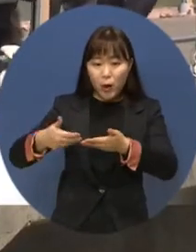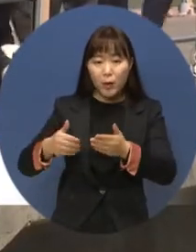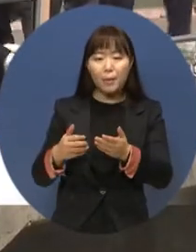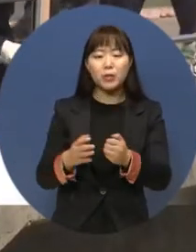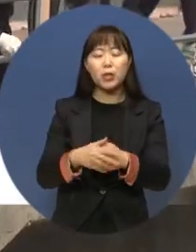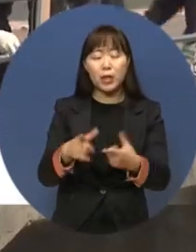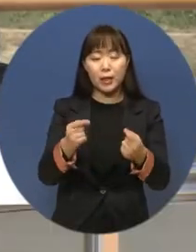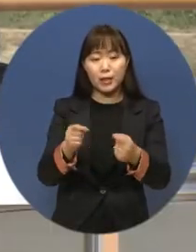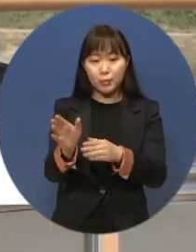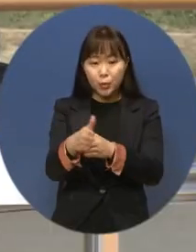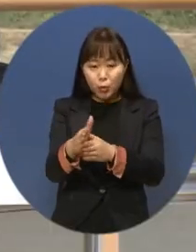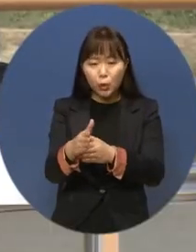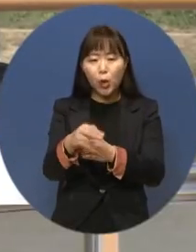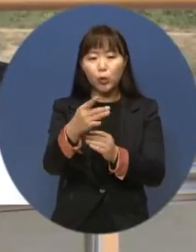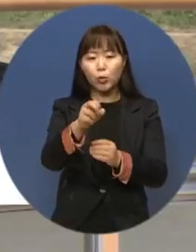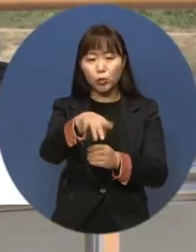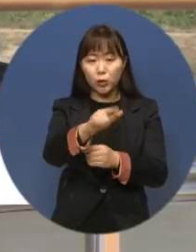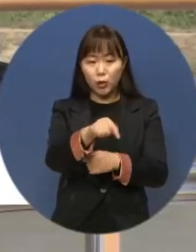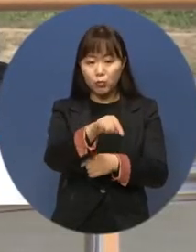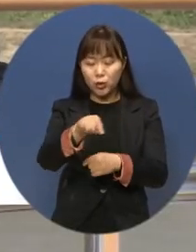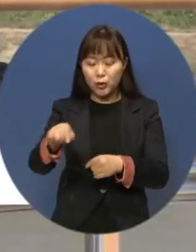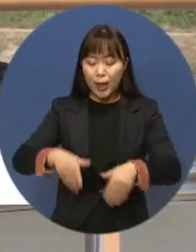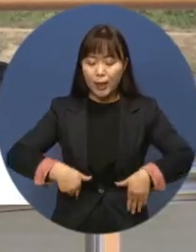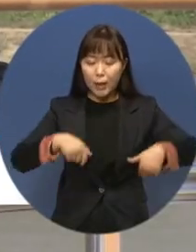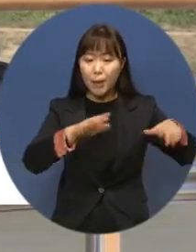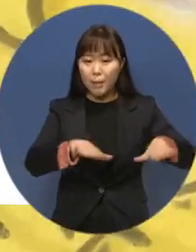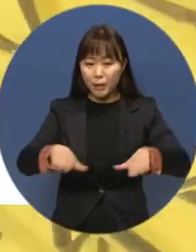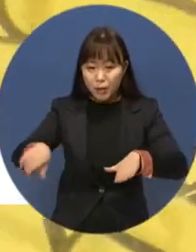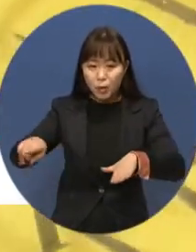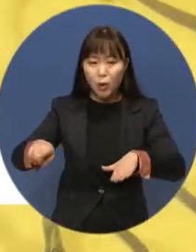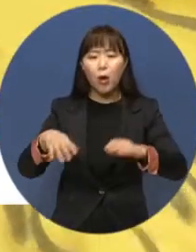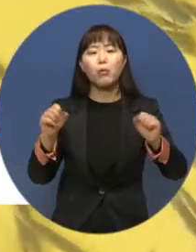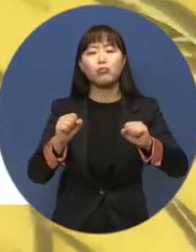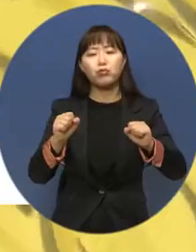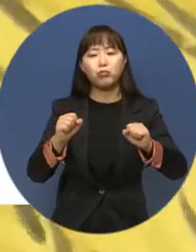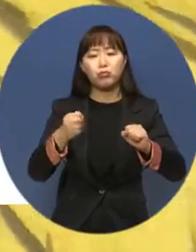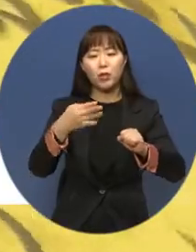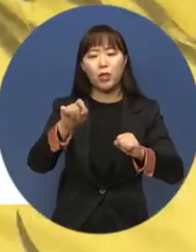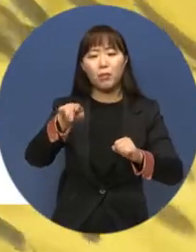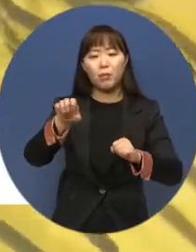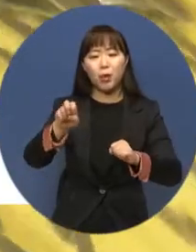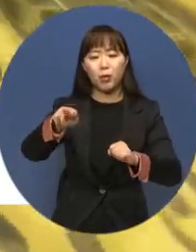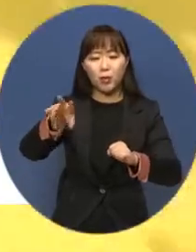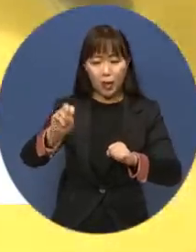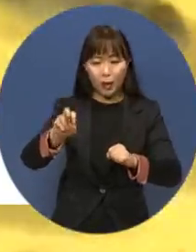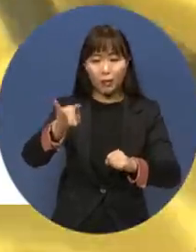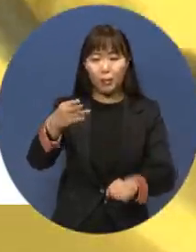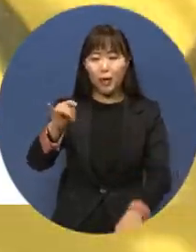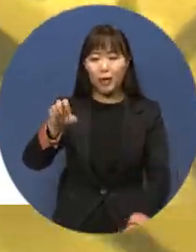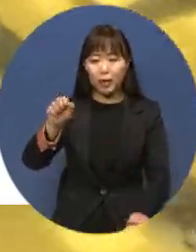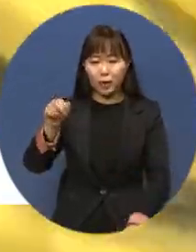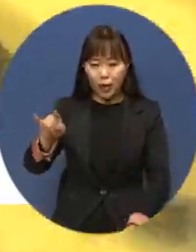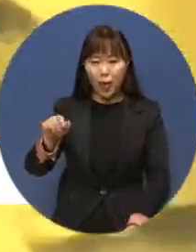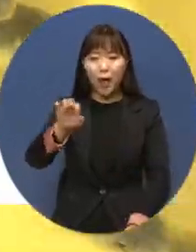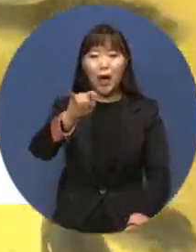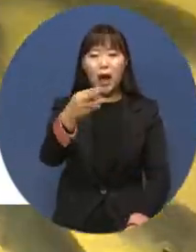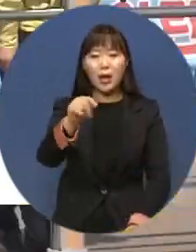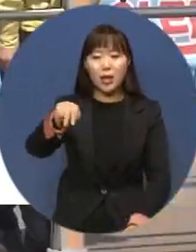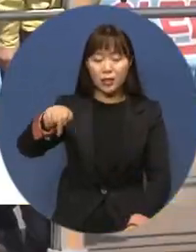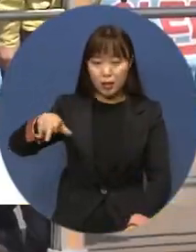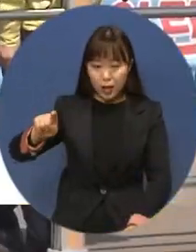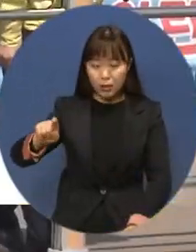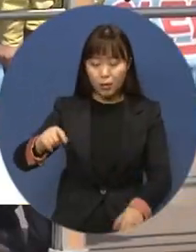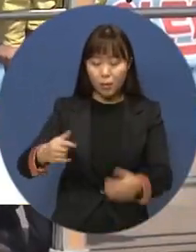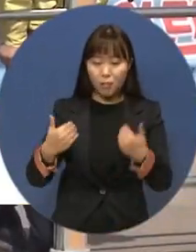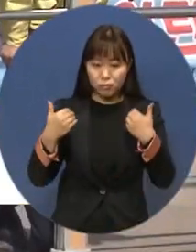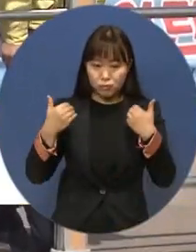방류한 연어는 동천에서 남해바다로 이동해 북태평양의 베링해, 알래스카만 등에서 성장하고